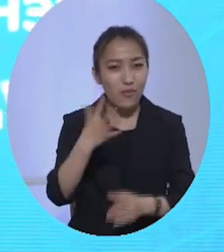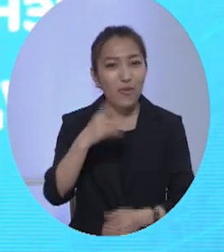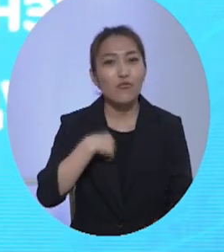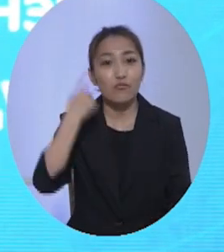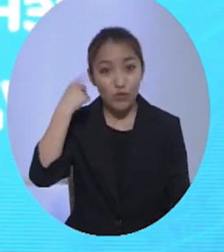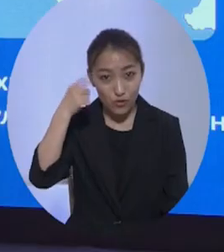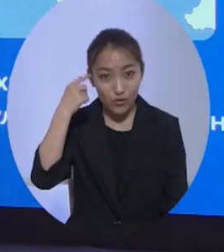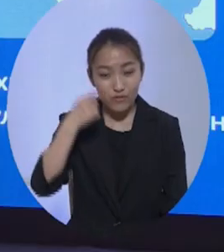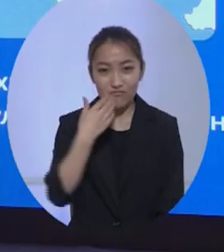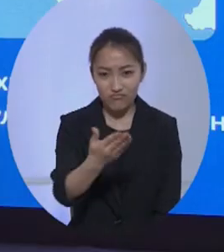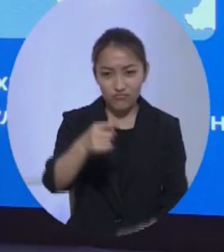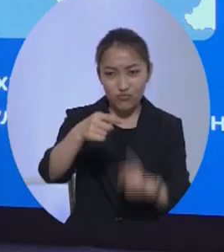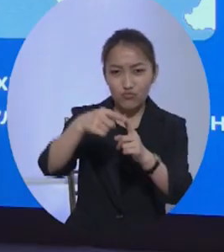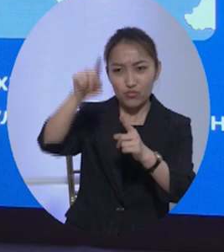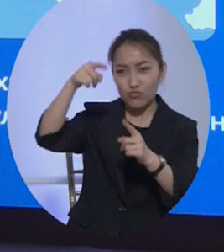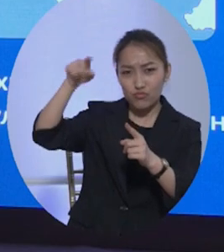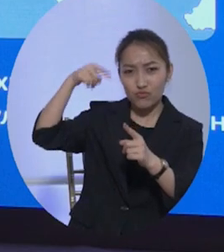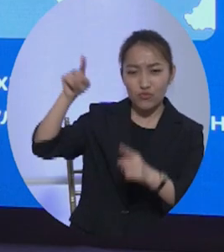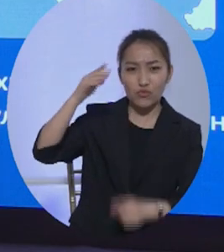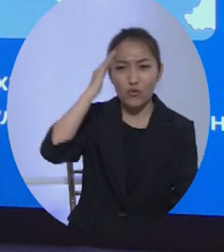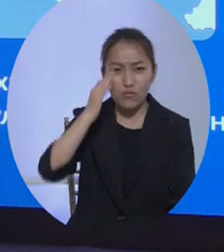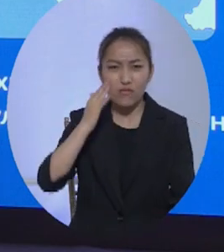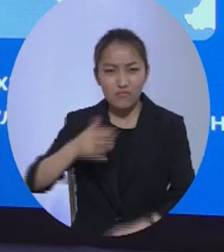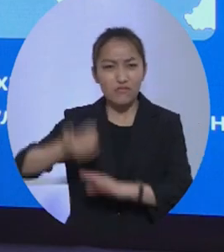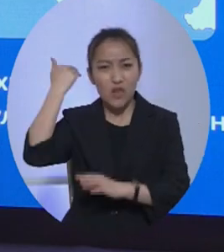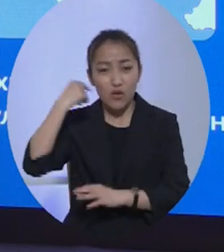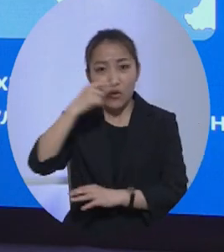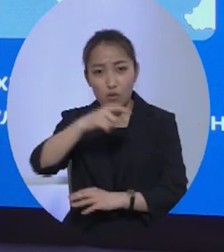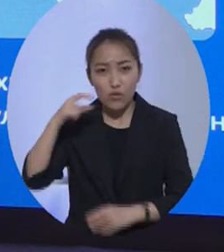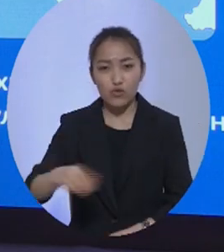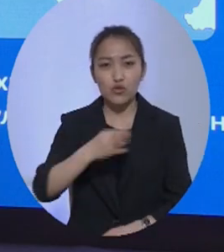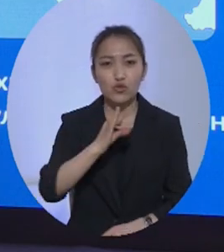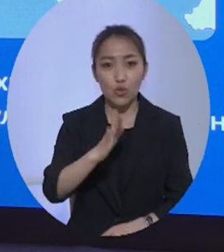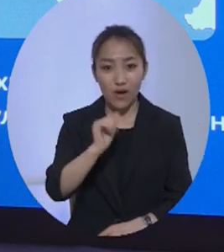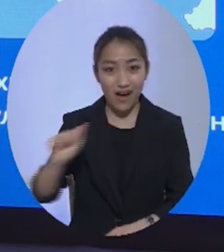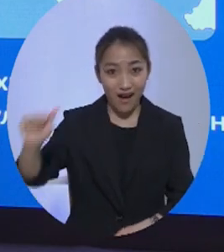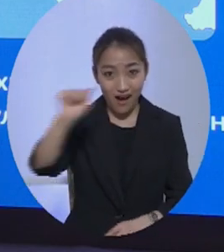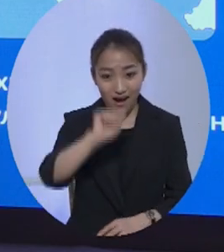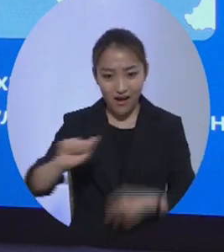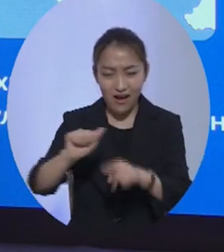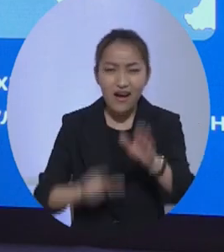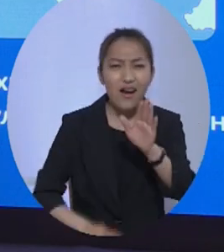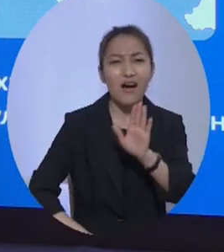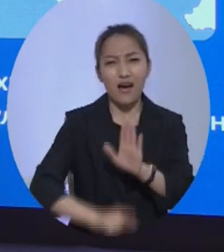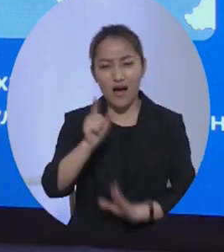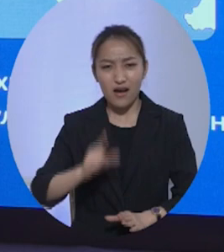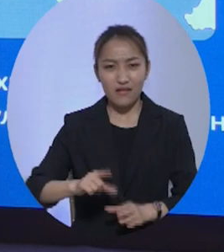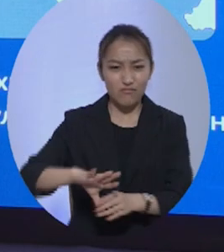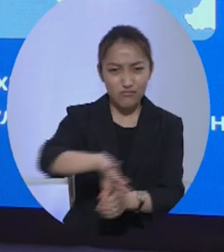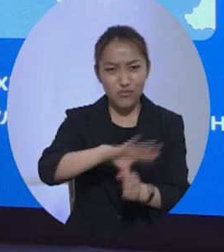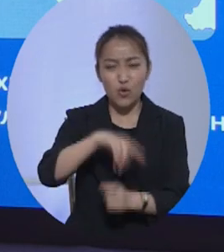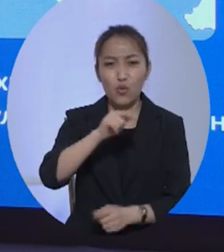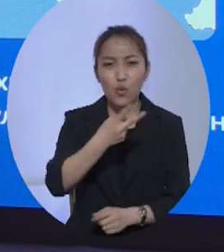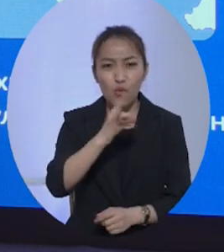өвгчүүд өвгдээдс байна. Төв Азад анхны их гүрнийг байгуулж авсан. Евро Азад анхны